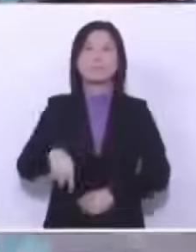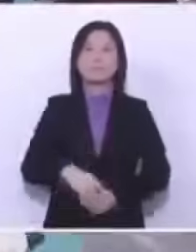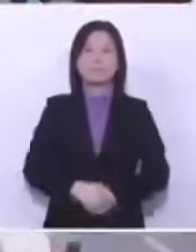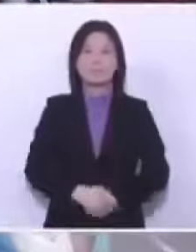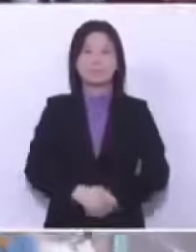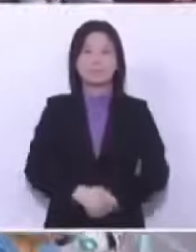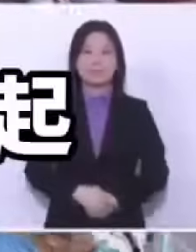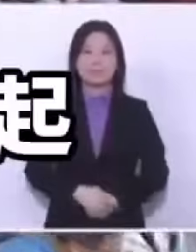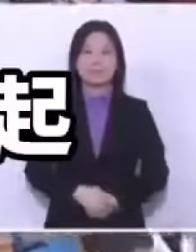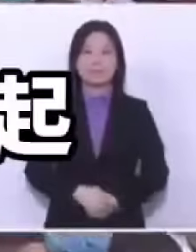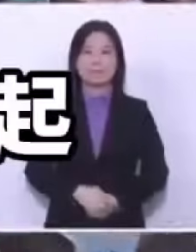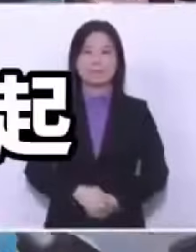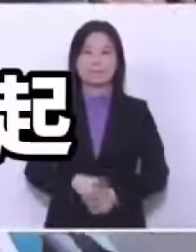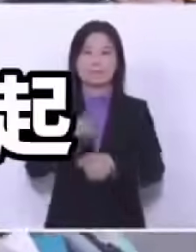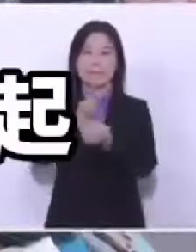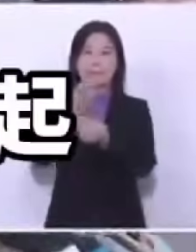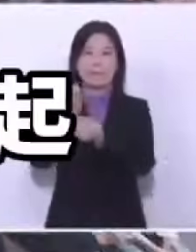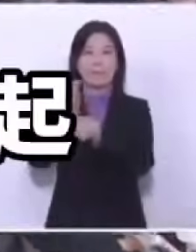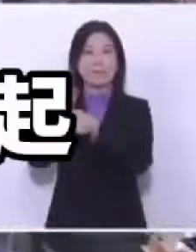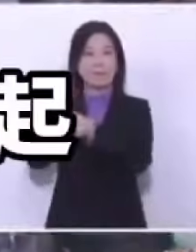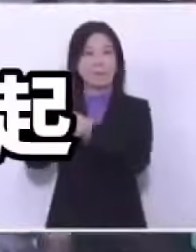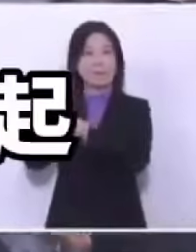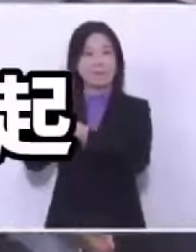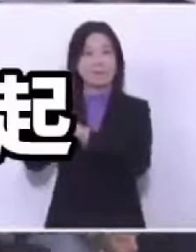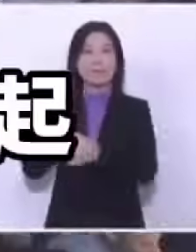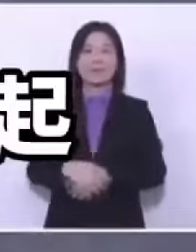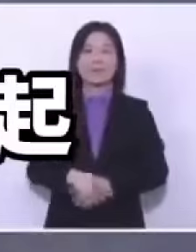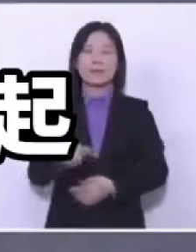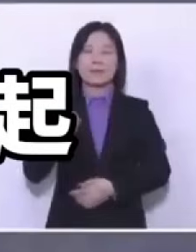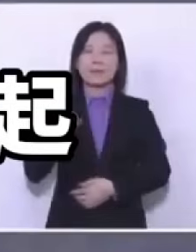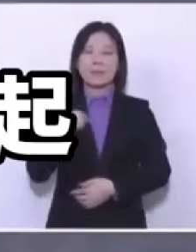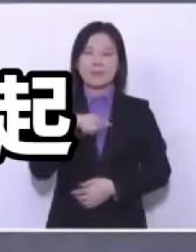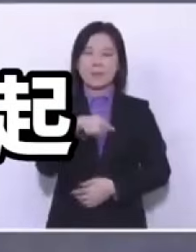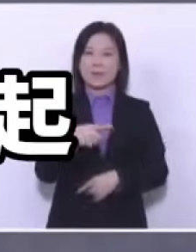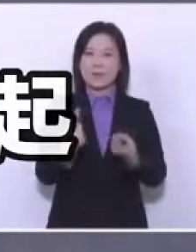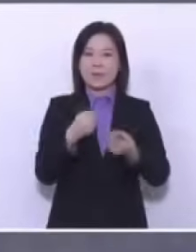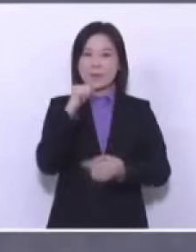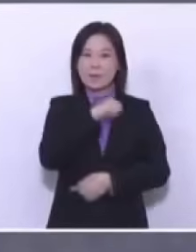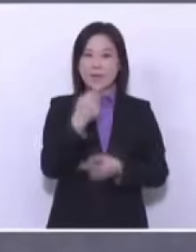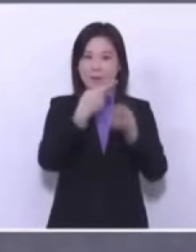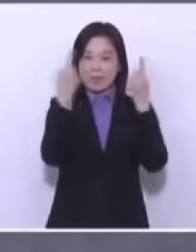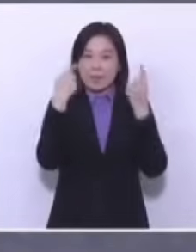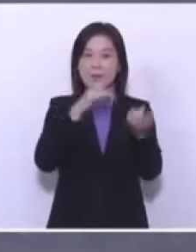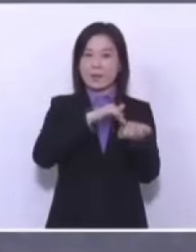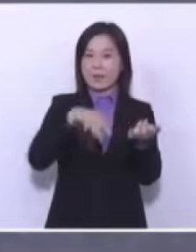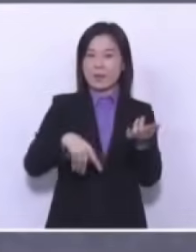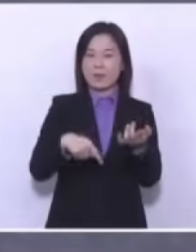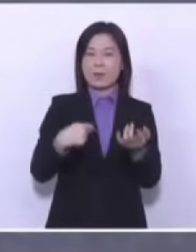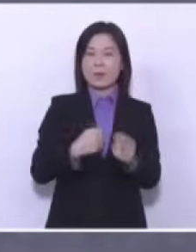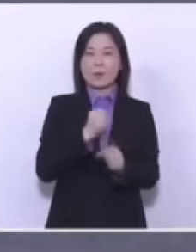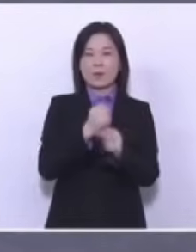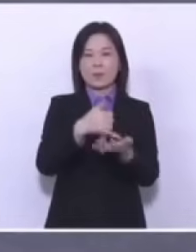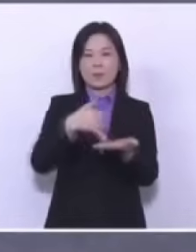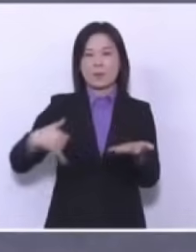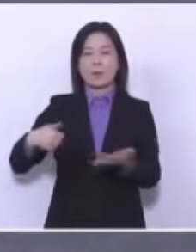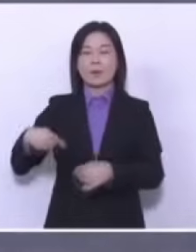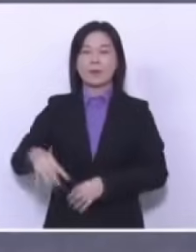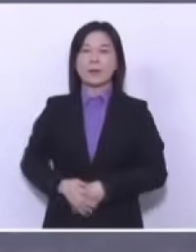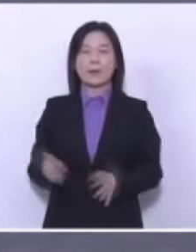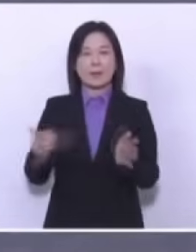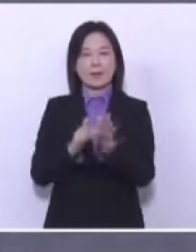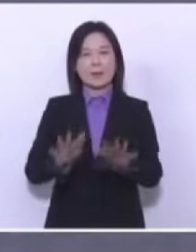2014年我离开台大医院那一天起， 到现在也将近十